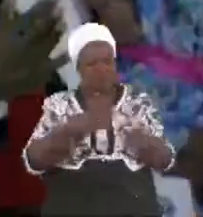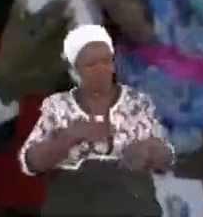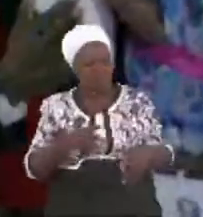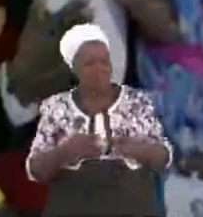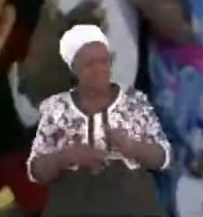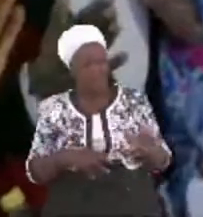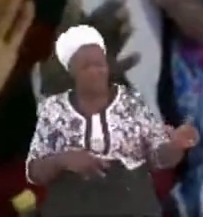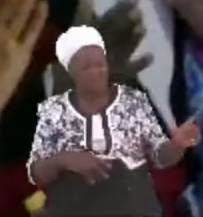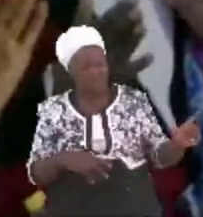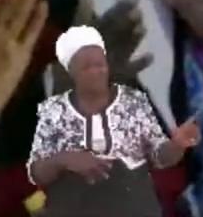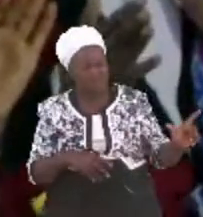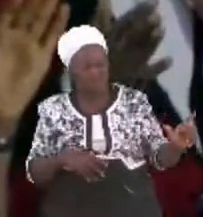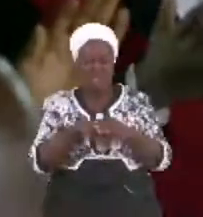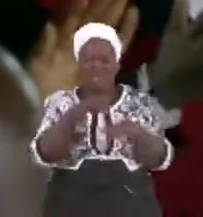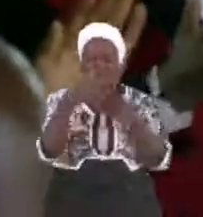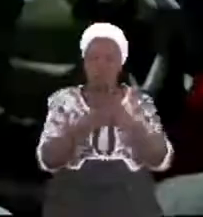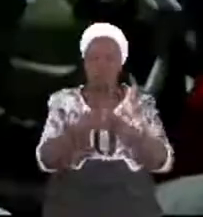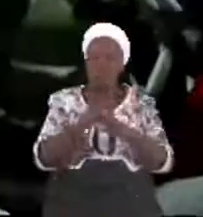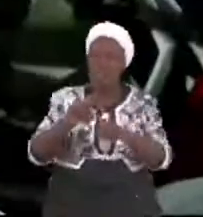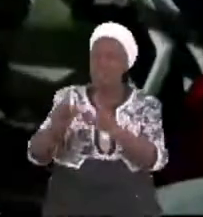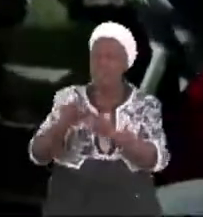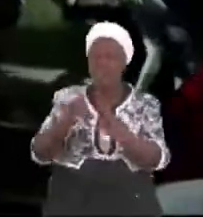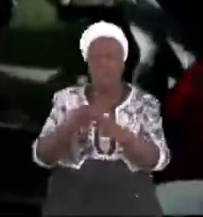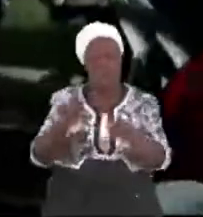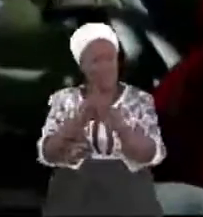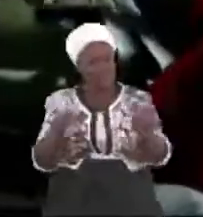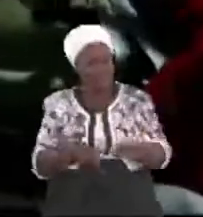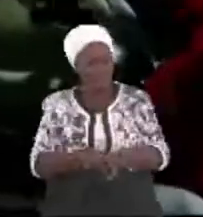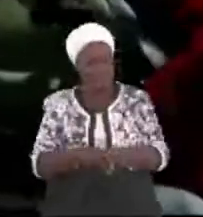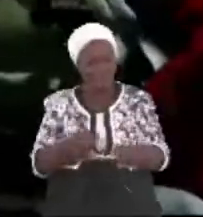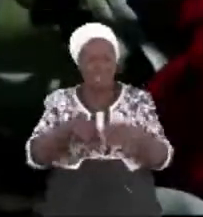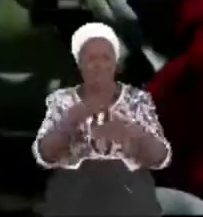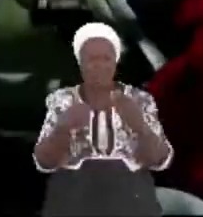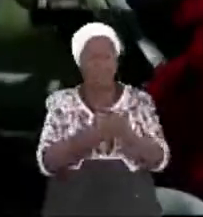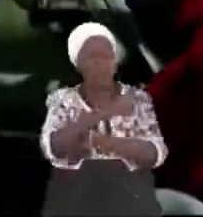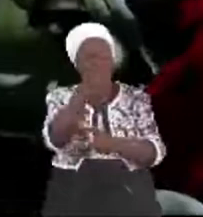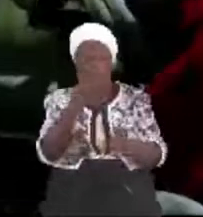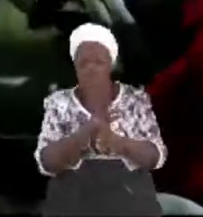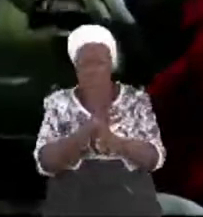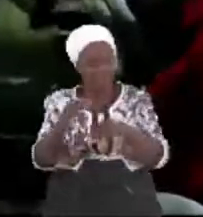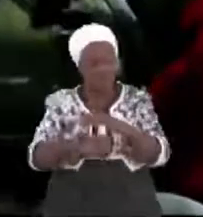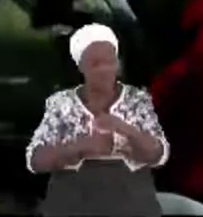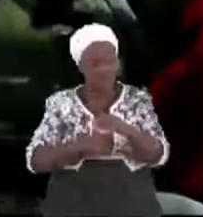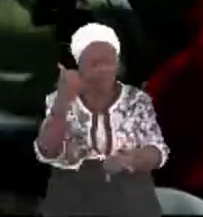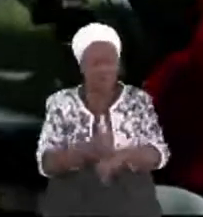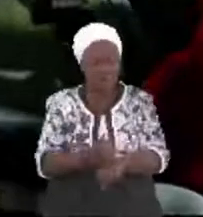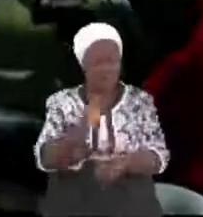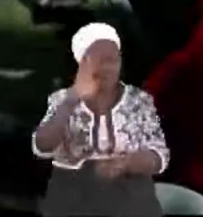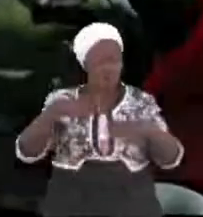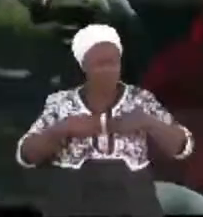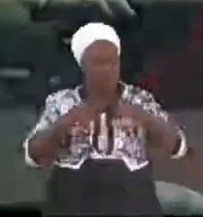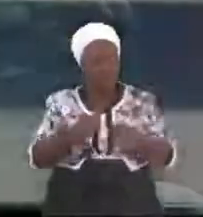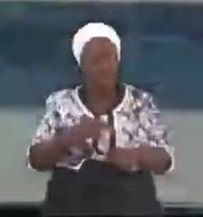gauche, dans tous les lieux, partout dans le monde. Confirme ta